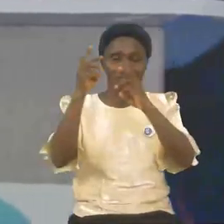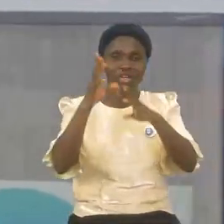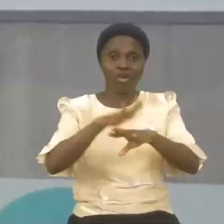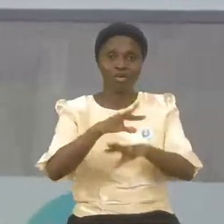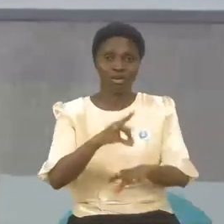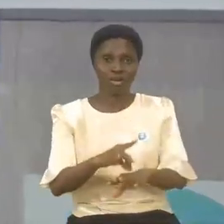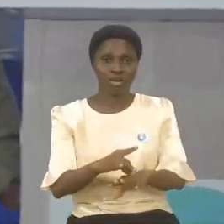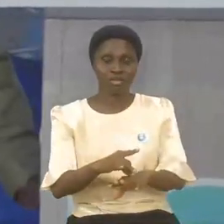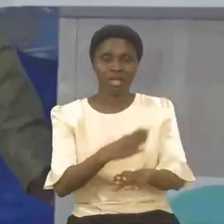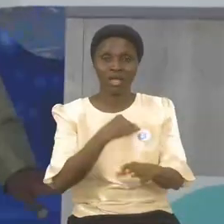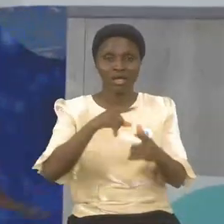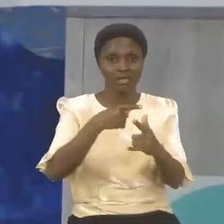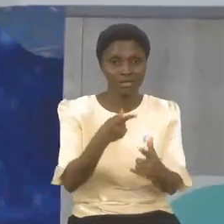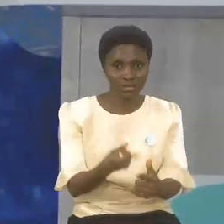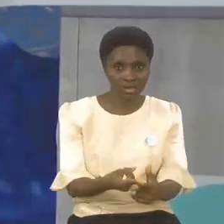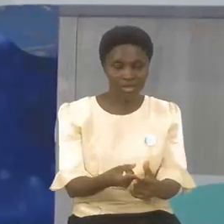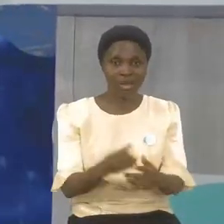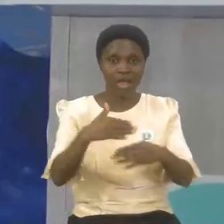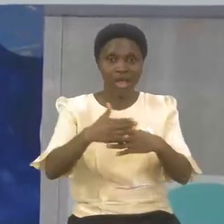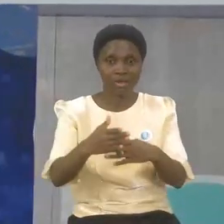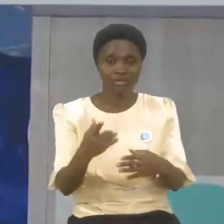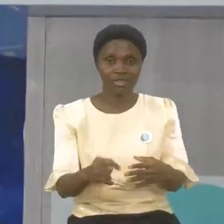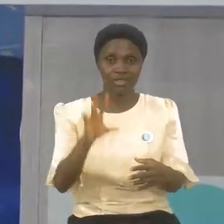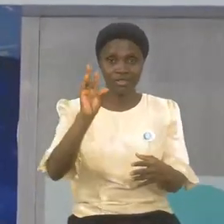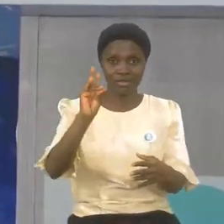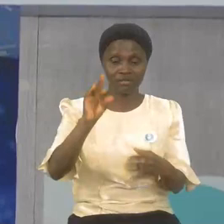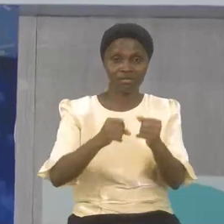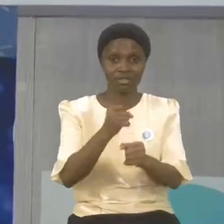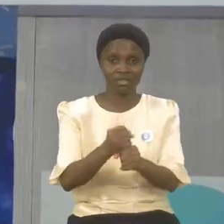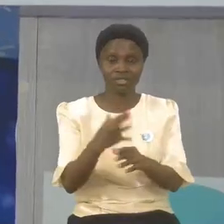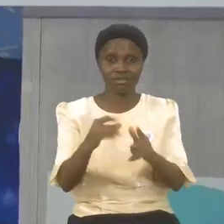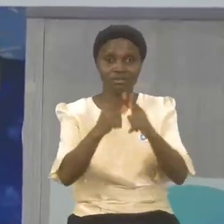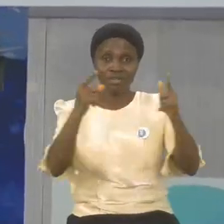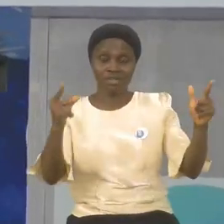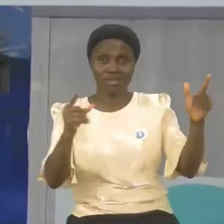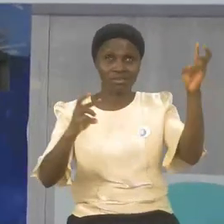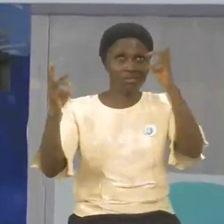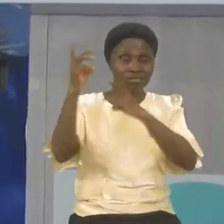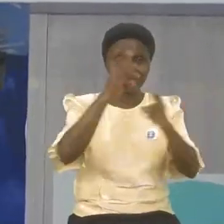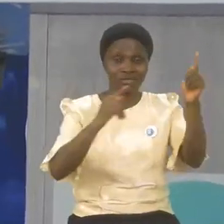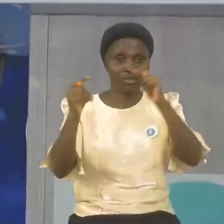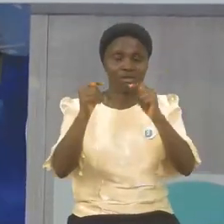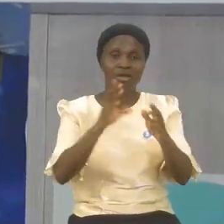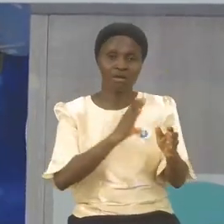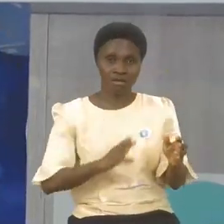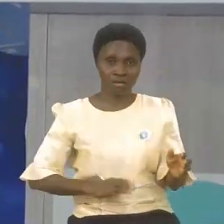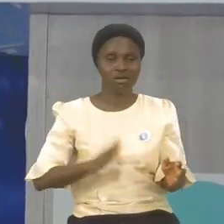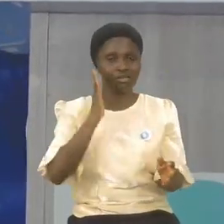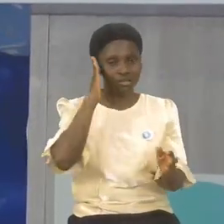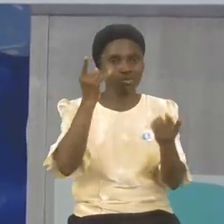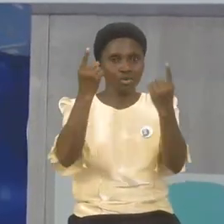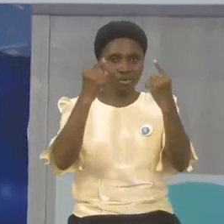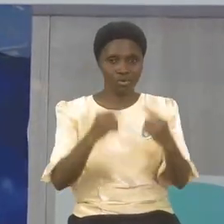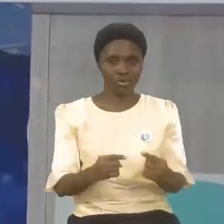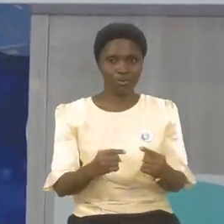de grande tribulation sur terre et puis après cela après les 7 ans de